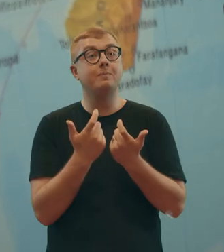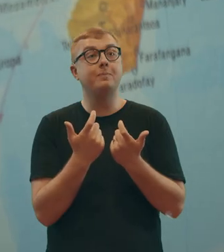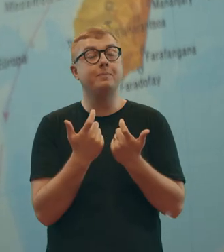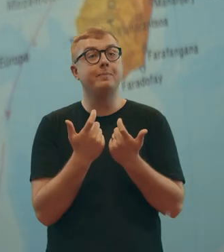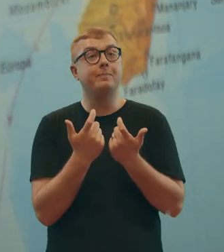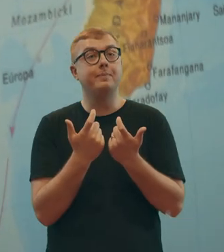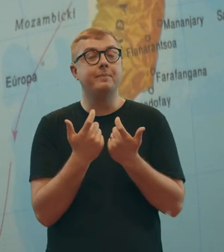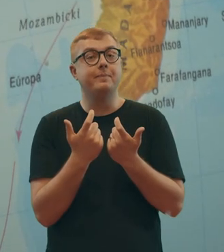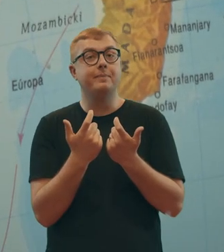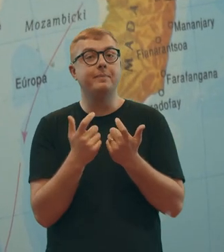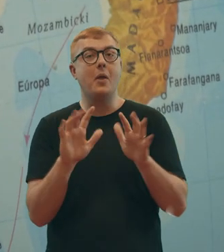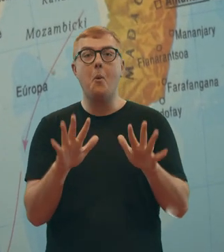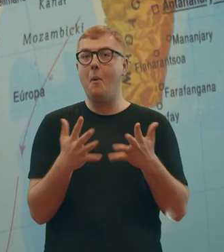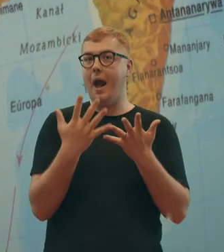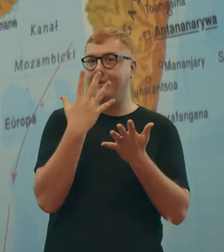można łatwiej